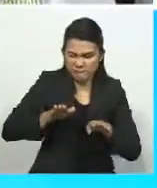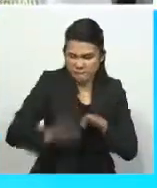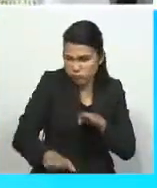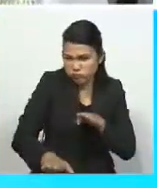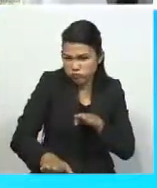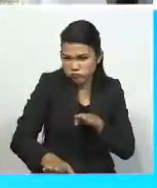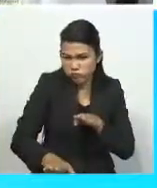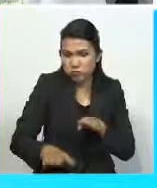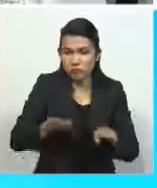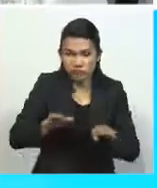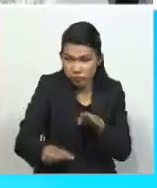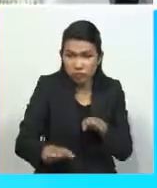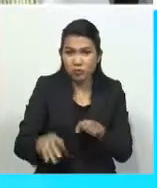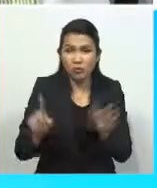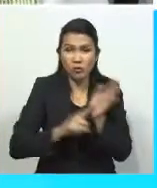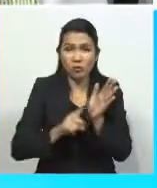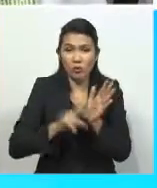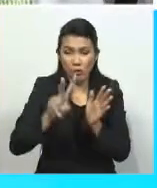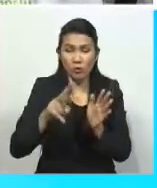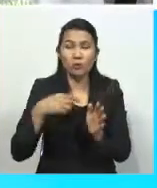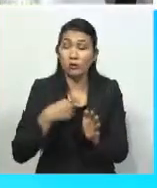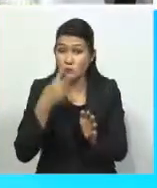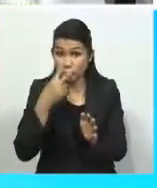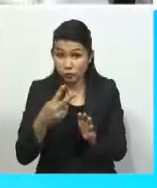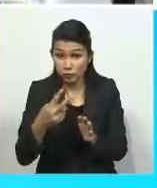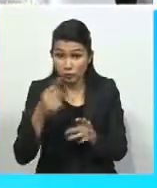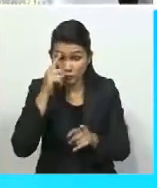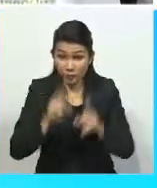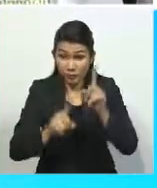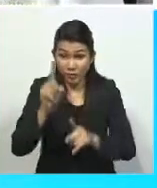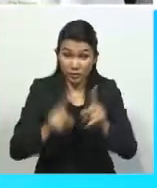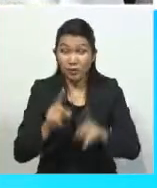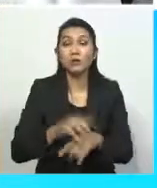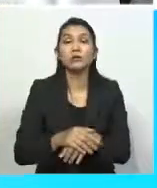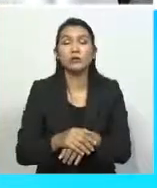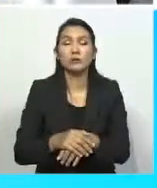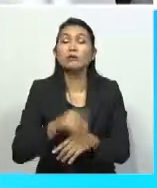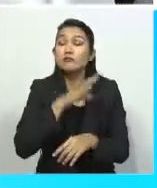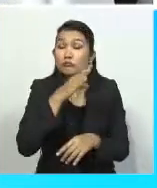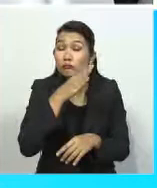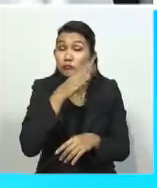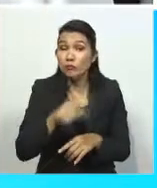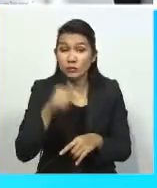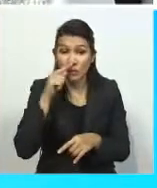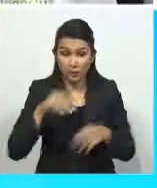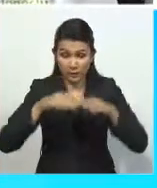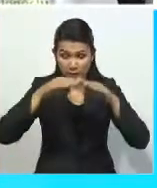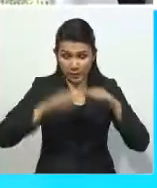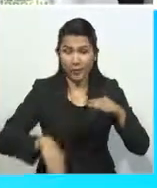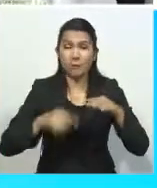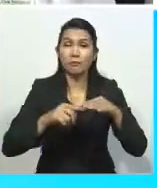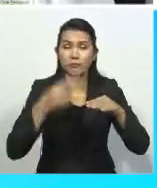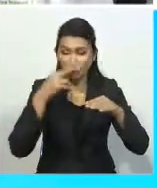ที่2ครั้งแล้วเอาค่าสูงสุดซึ่งค่าสูงสุดอย่างที่เคยเรียนไปแล้วก็คือยังอยู่ในเกณฑ์ต่ำกว่ามาตรฐ